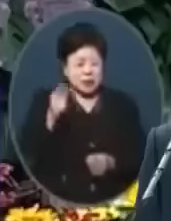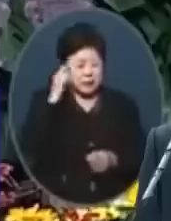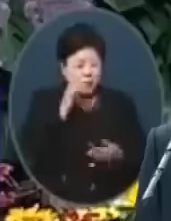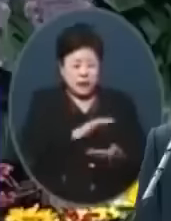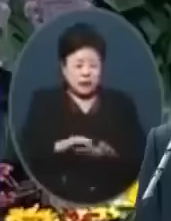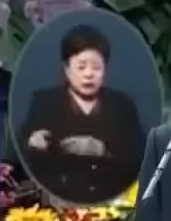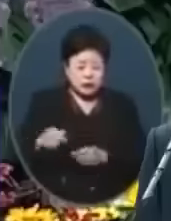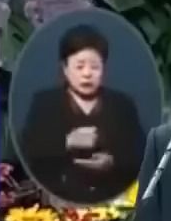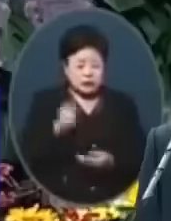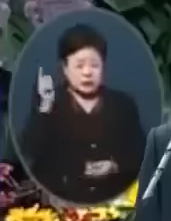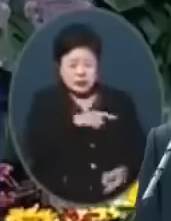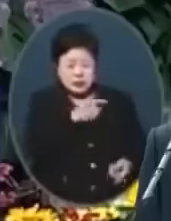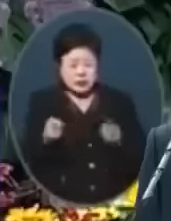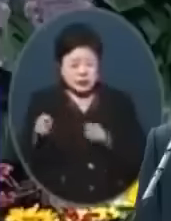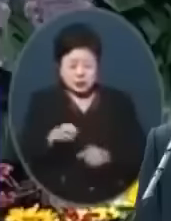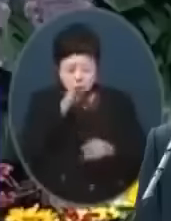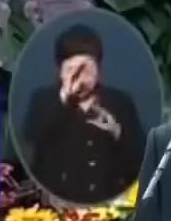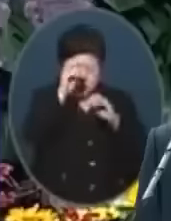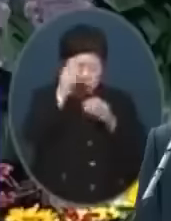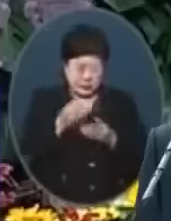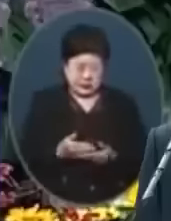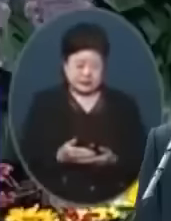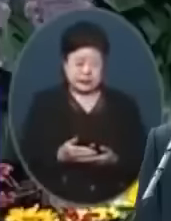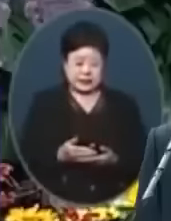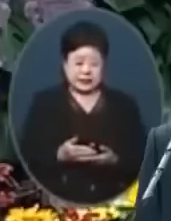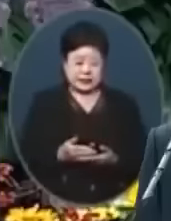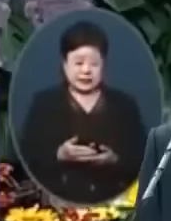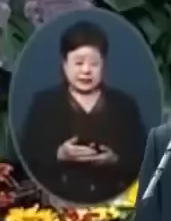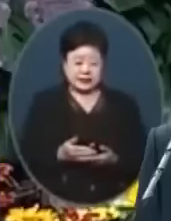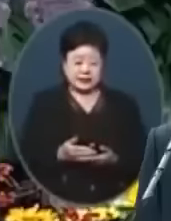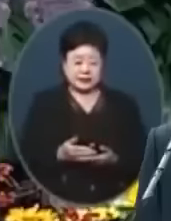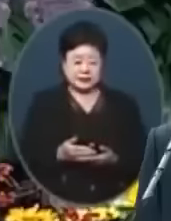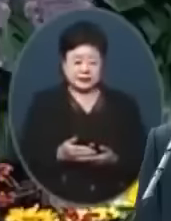누리고 그가 채찍에 맞음으로 우리가 나음을 입었더라.